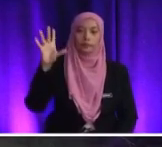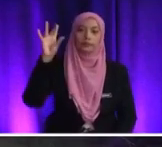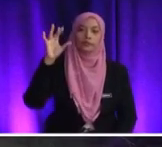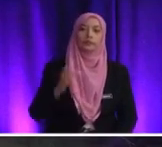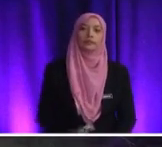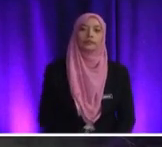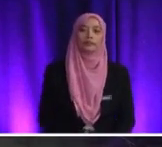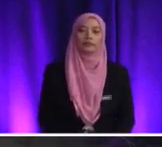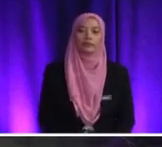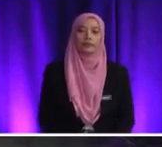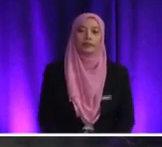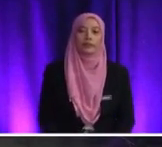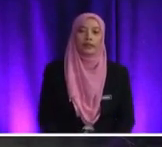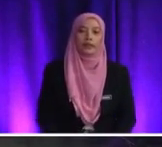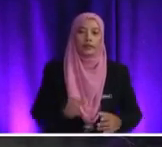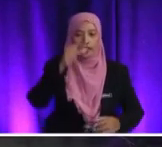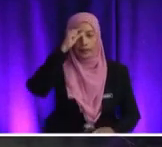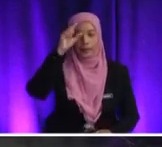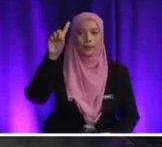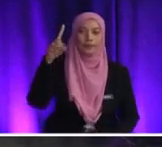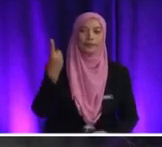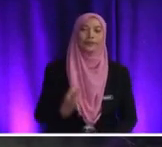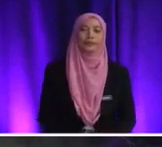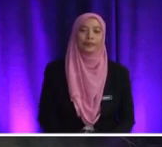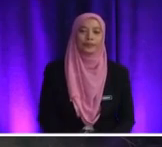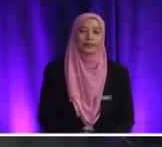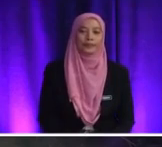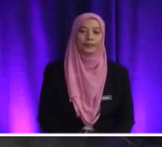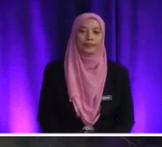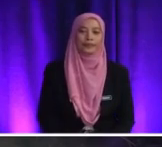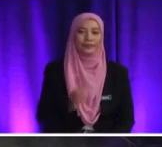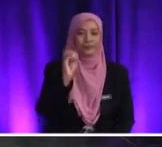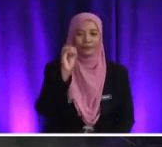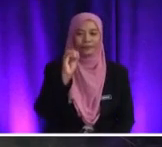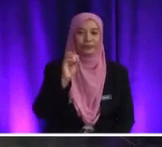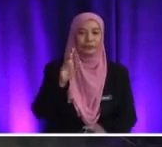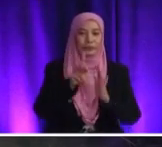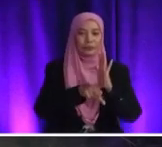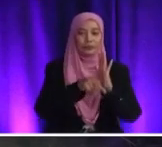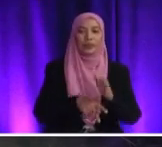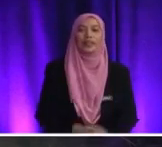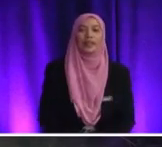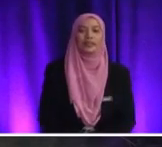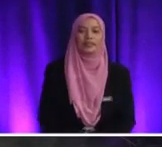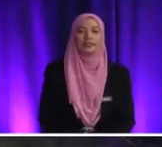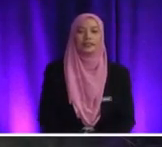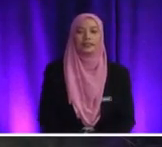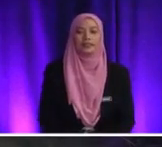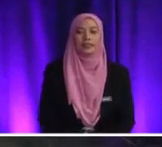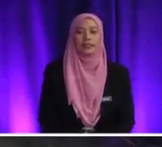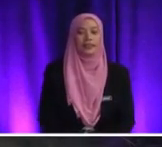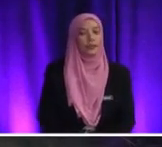Cemerlang ya yang lain semua Cemerlang banyak helm-helm Provinsi Aceh dulu